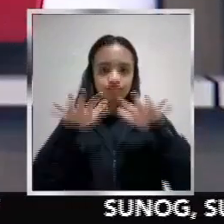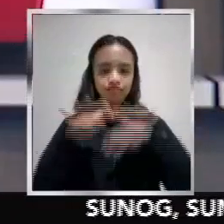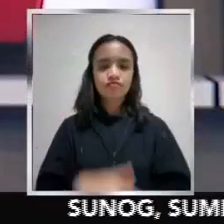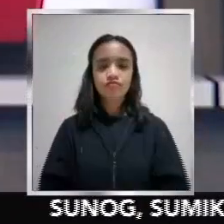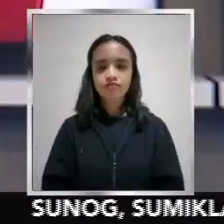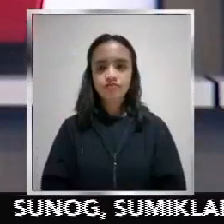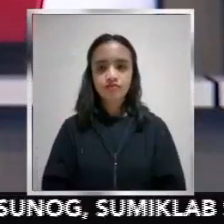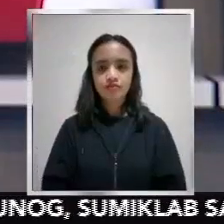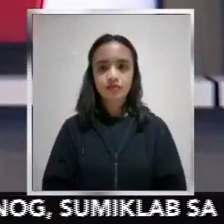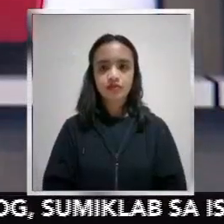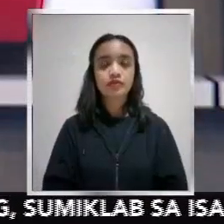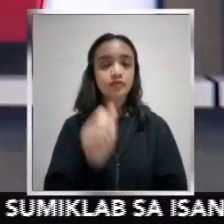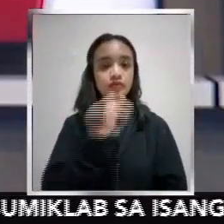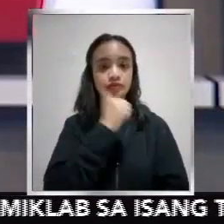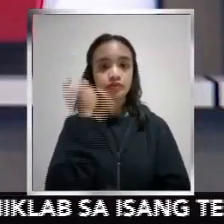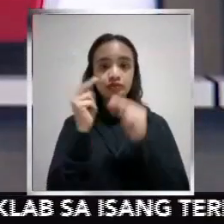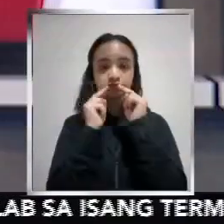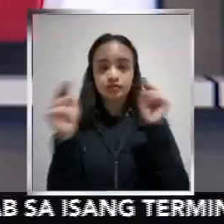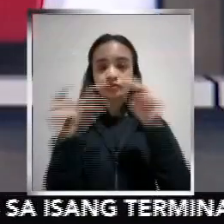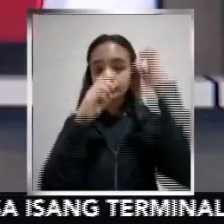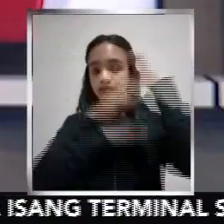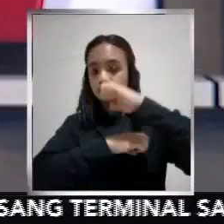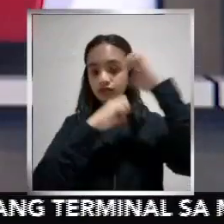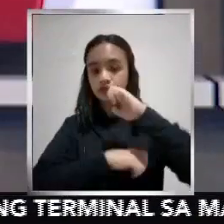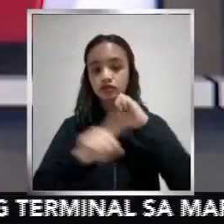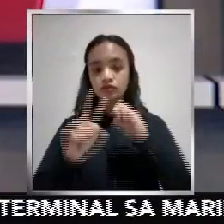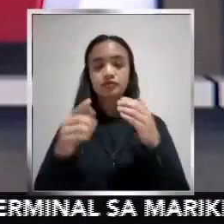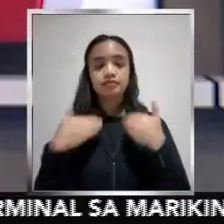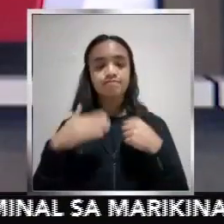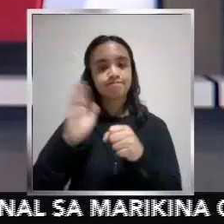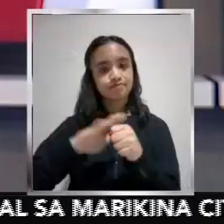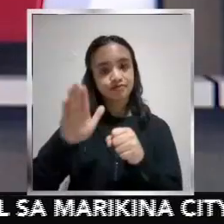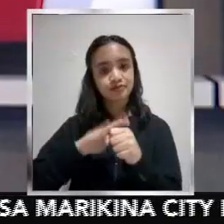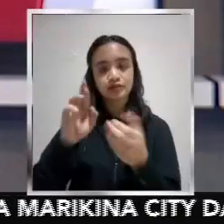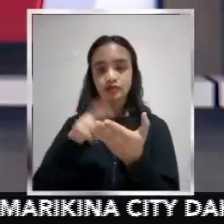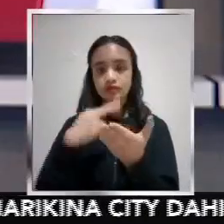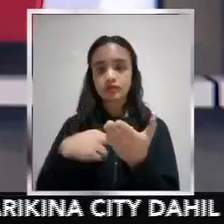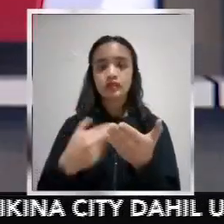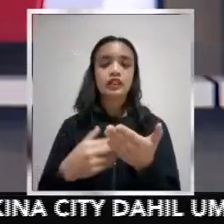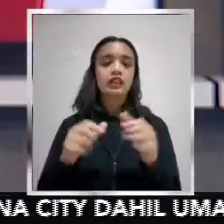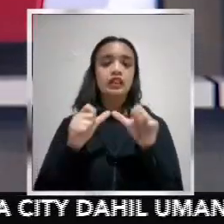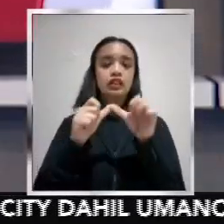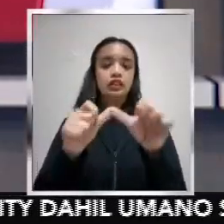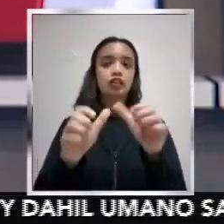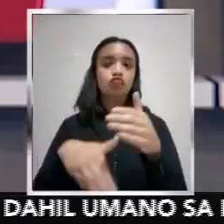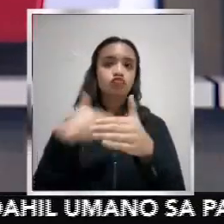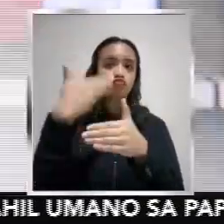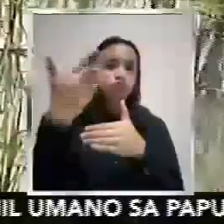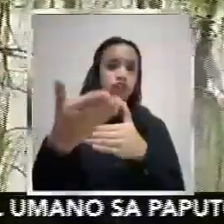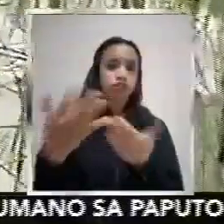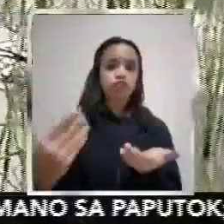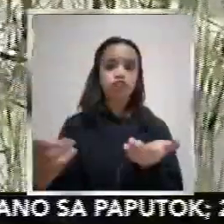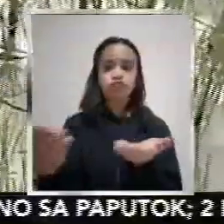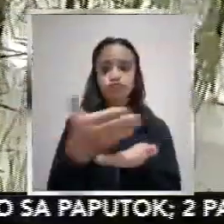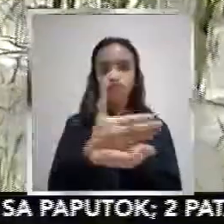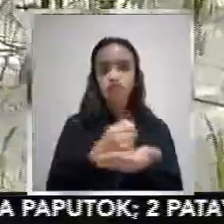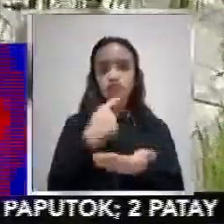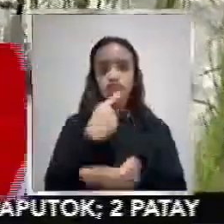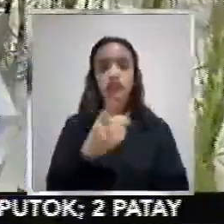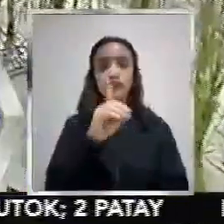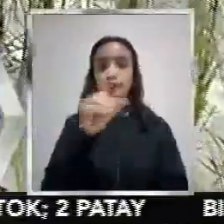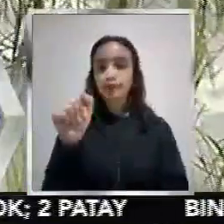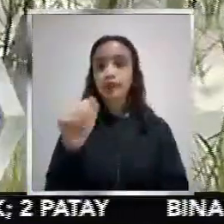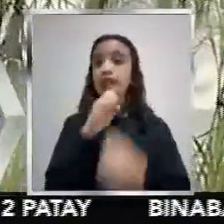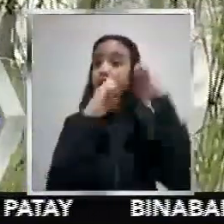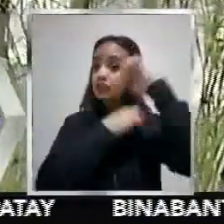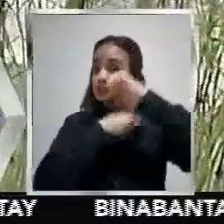Sa ibang balita, inaasahang stable ang supply ng bigas hanggang sa susunod na anihan ayon sa Department of Agriculture. Inaasahan daw na abot